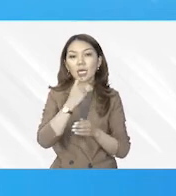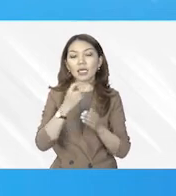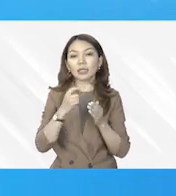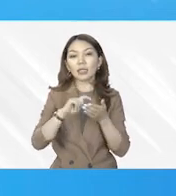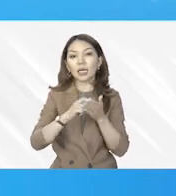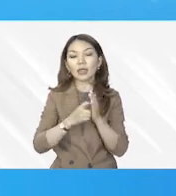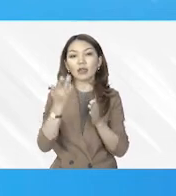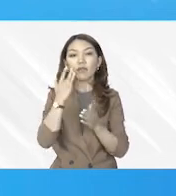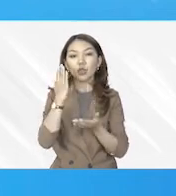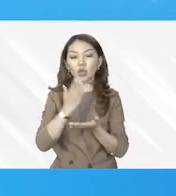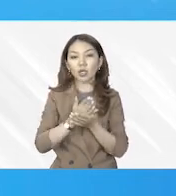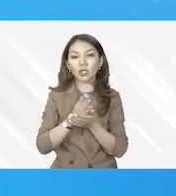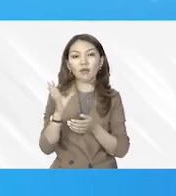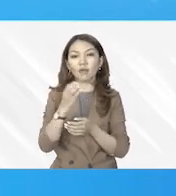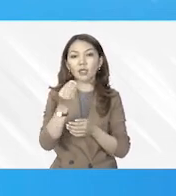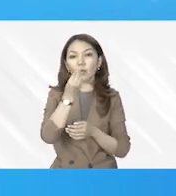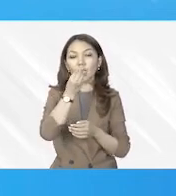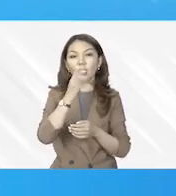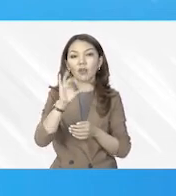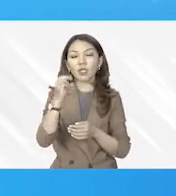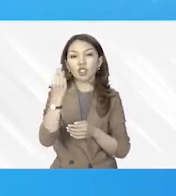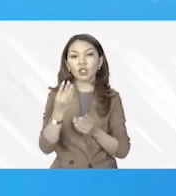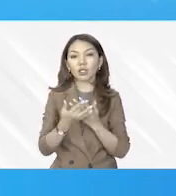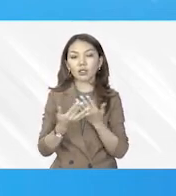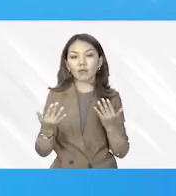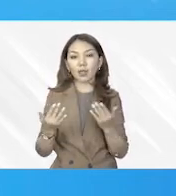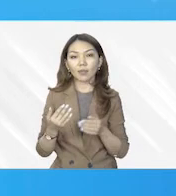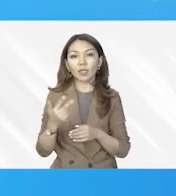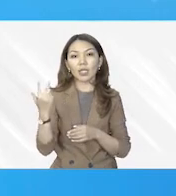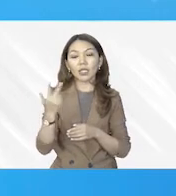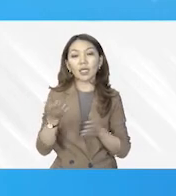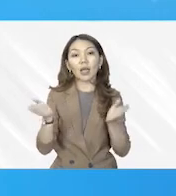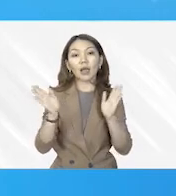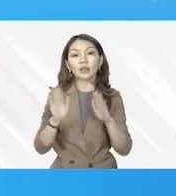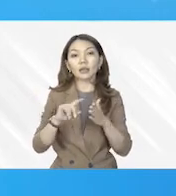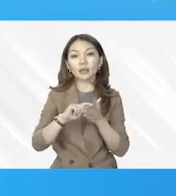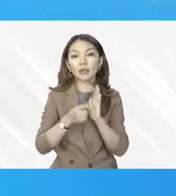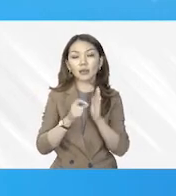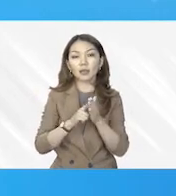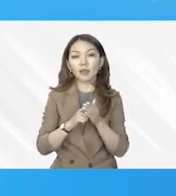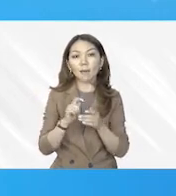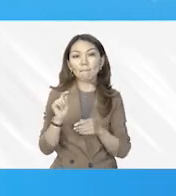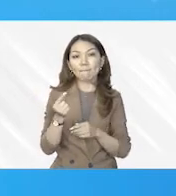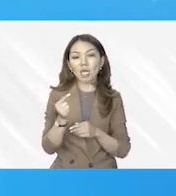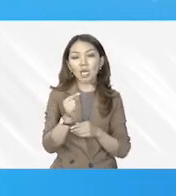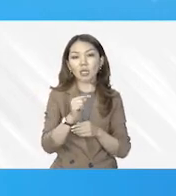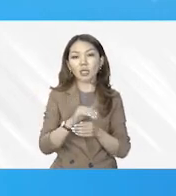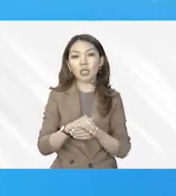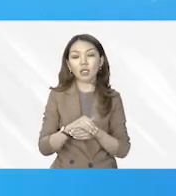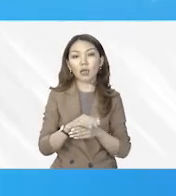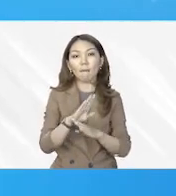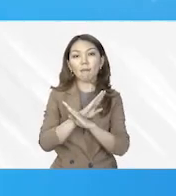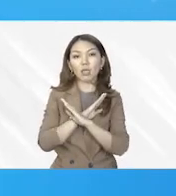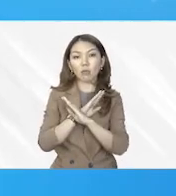в которой находятся все питательные вещества. Три остальные клетки мелкие и погибают.